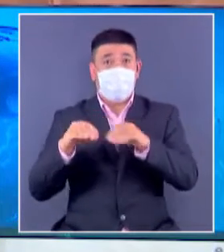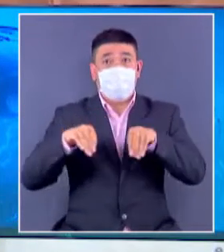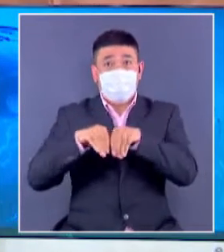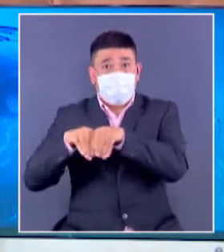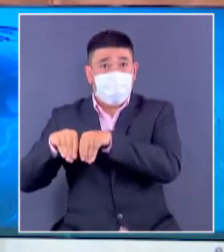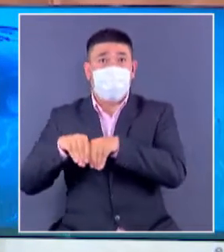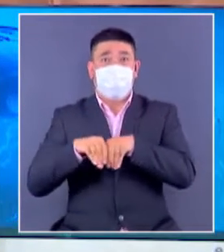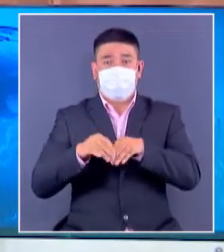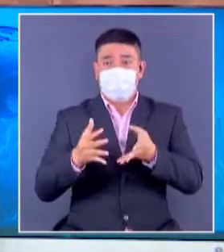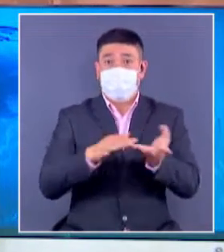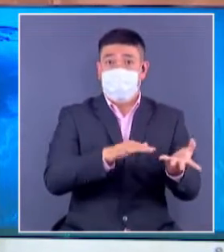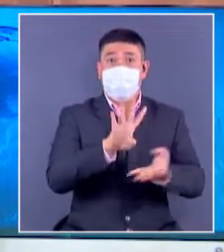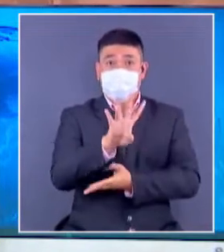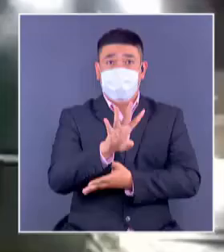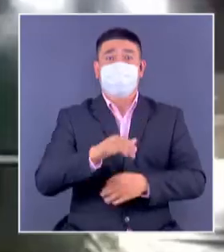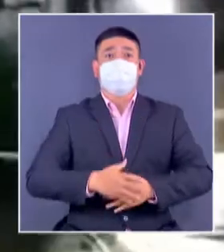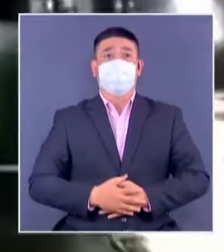เสียหายไป4หลังครับ